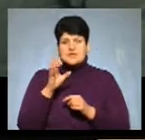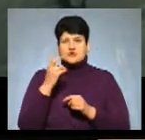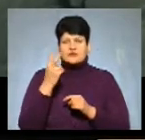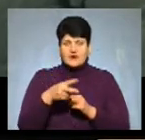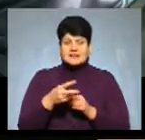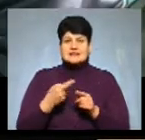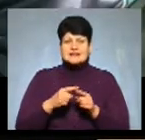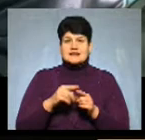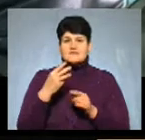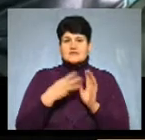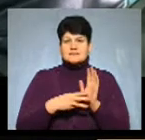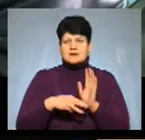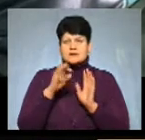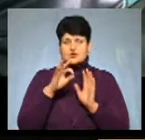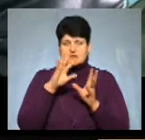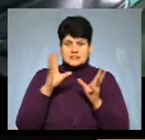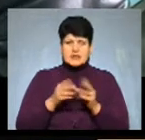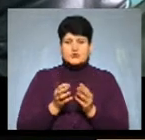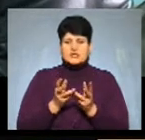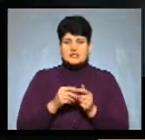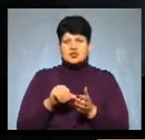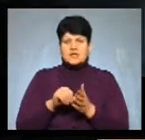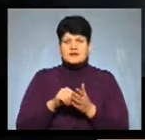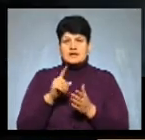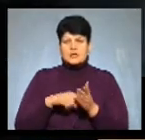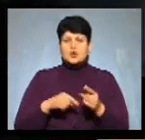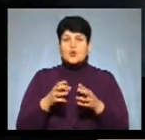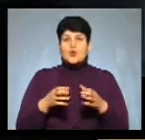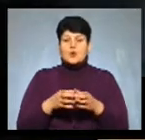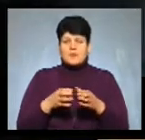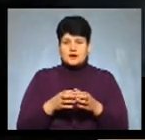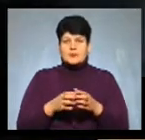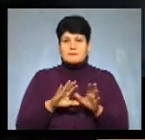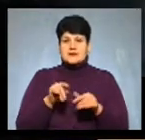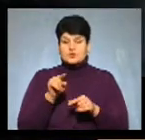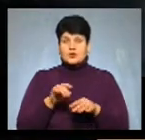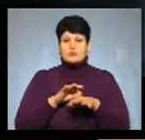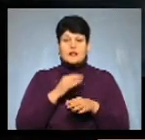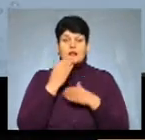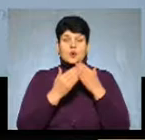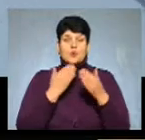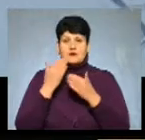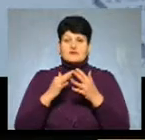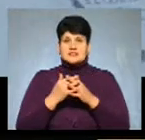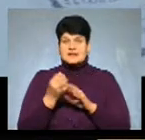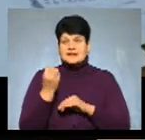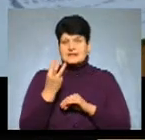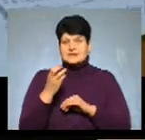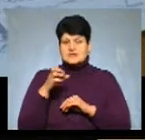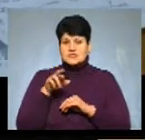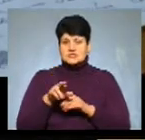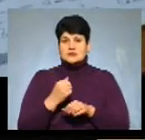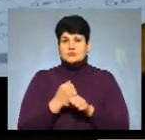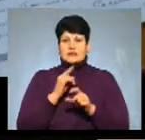Це 80% від загальної кількості членів релігійної громади. Після того, як серед парафіян провели опитування, в селі 13